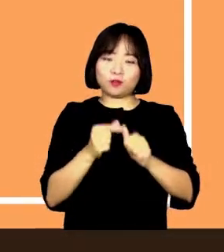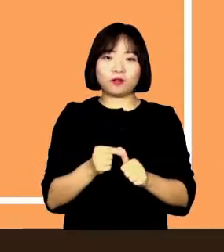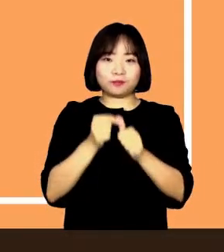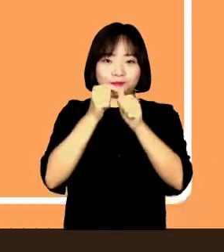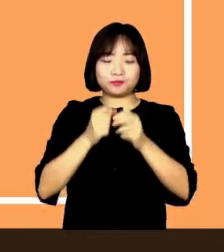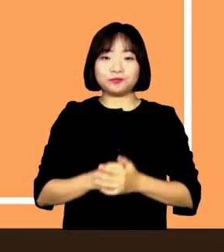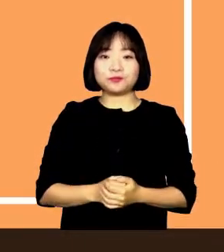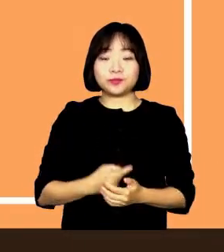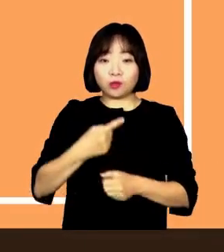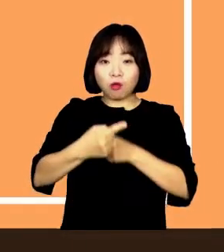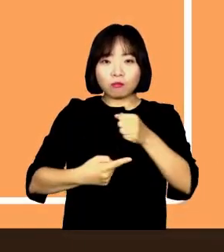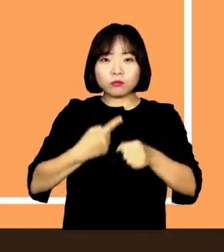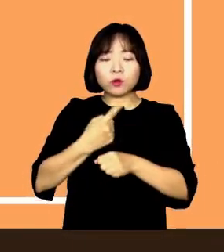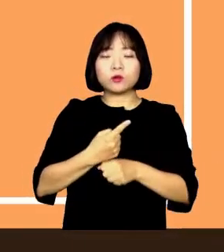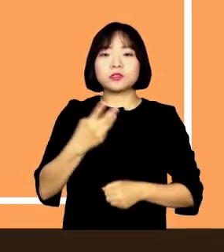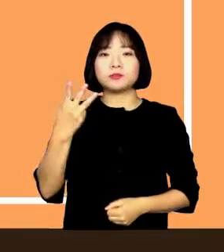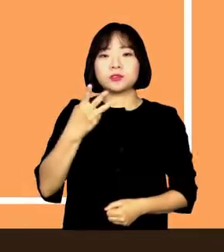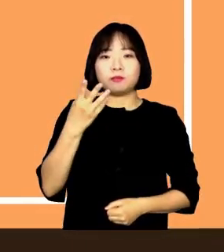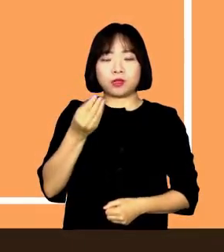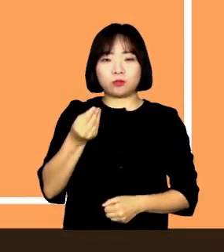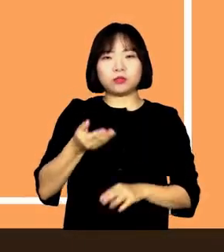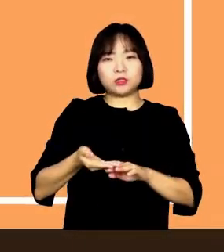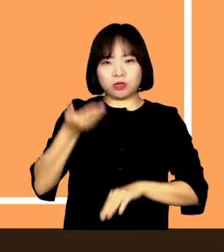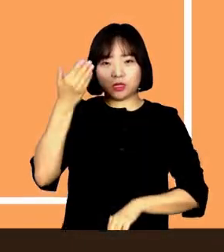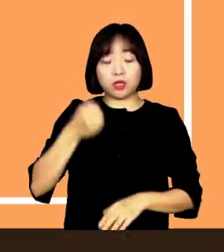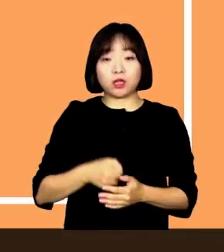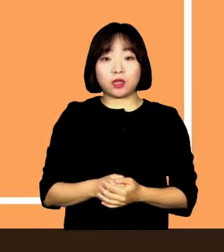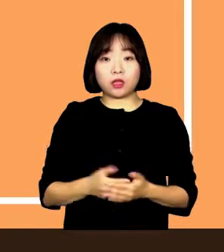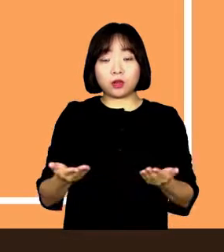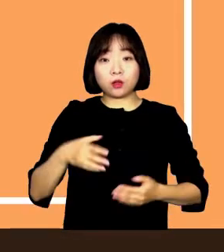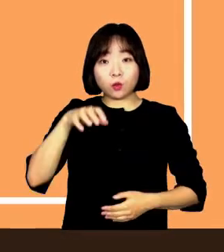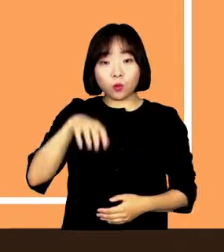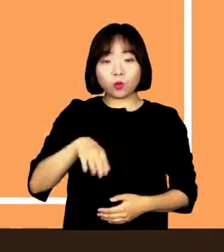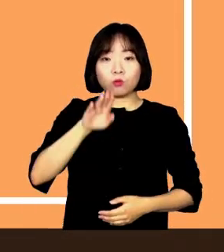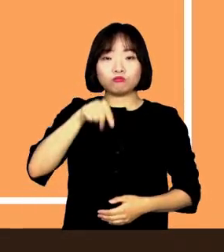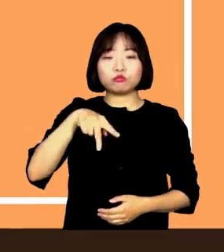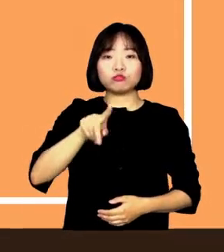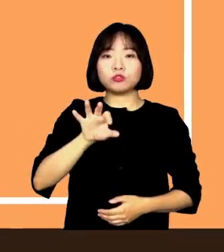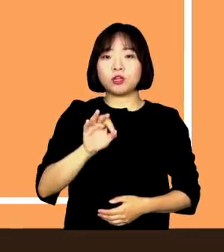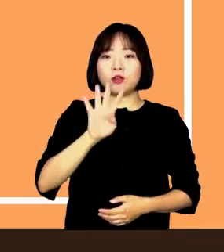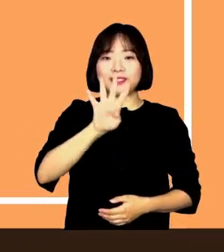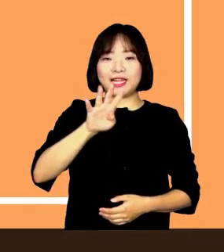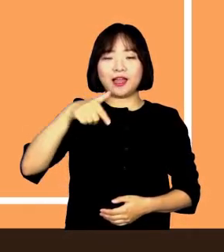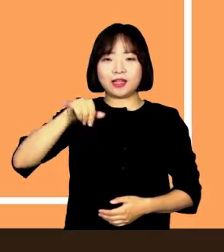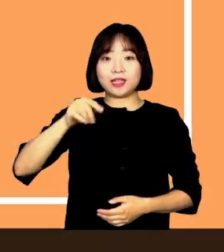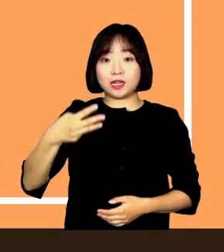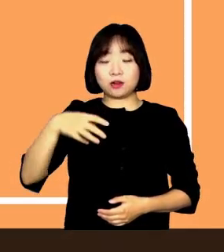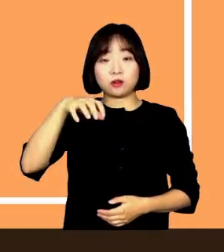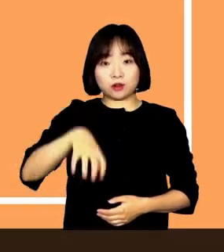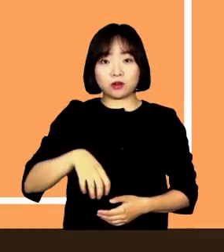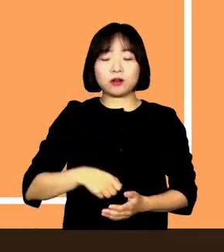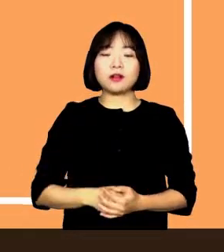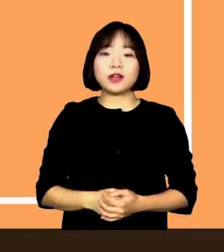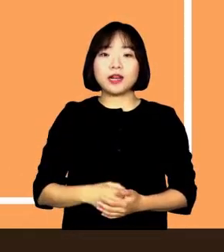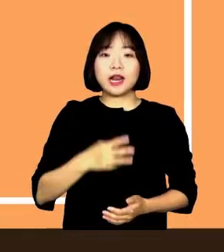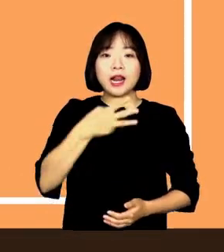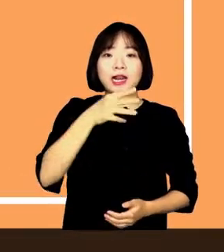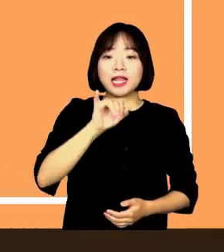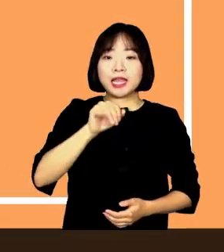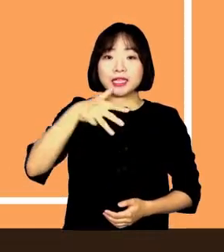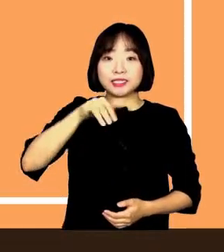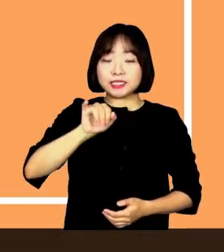연봉 3,000만원 이상이며 근무지는 천안시 서북구 부성사길 34입니다. 주식회사